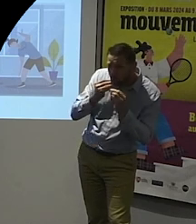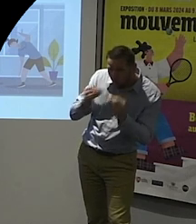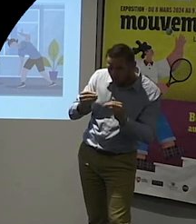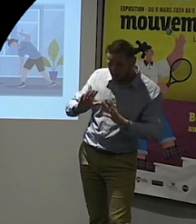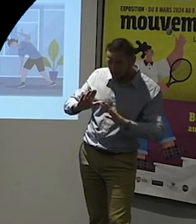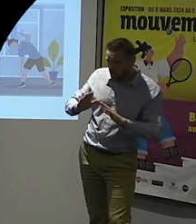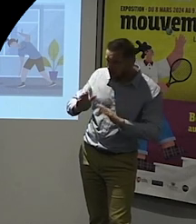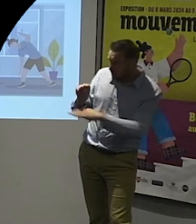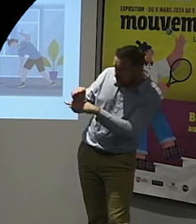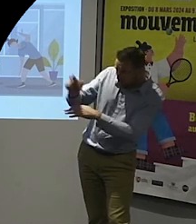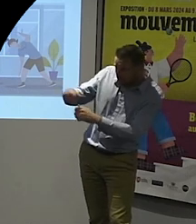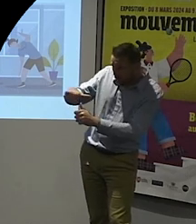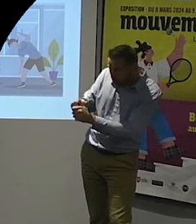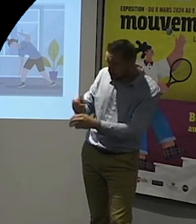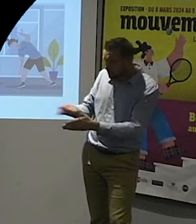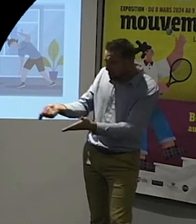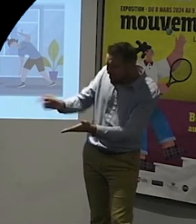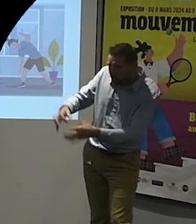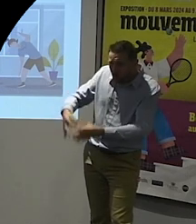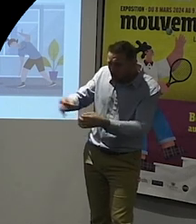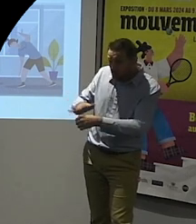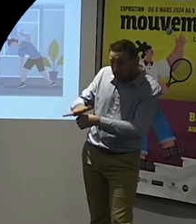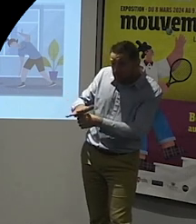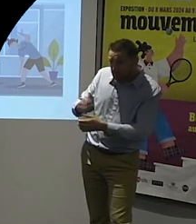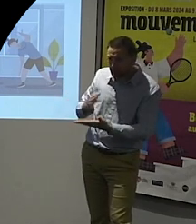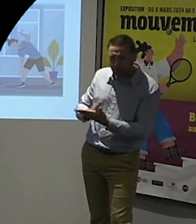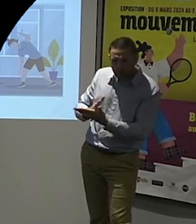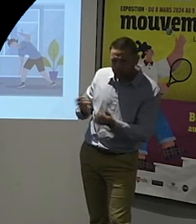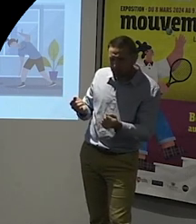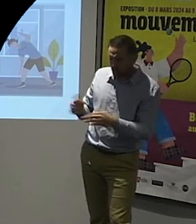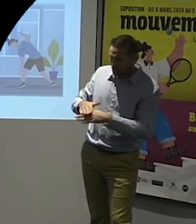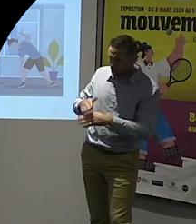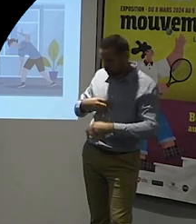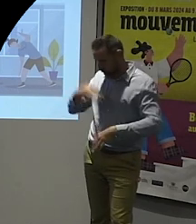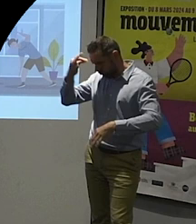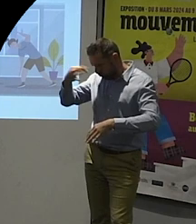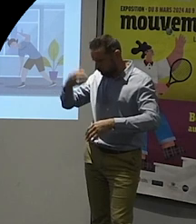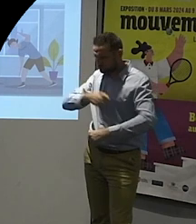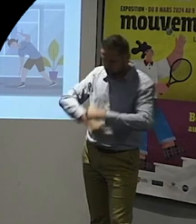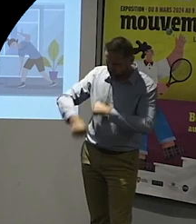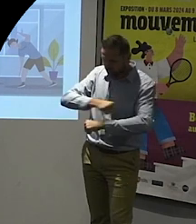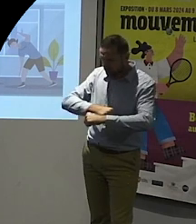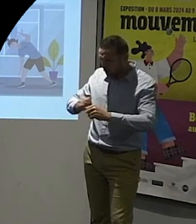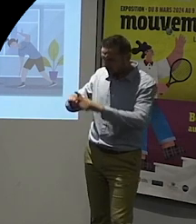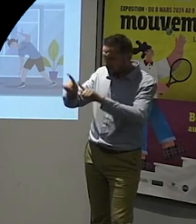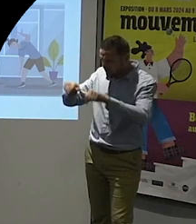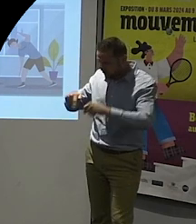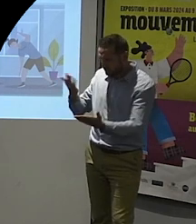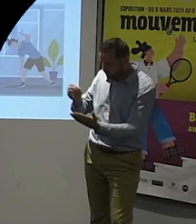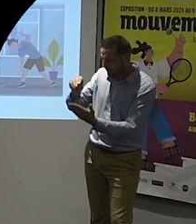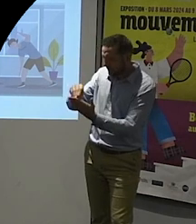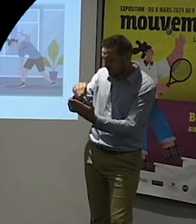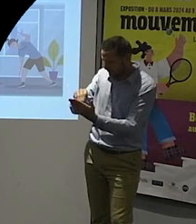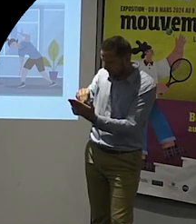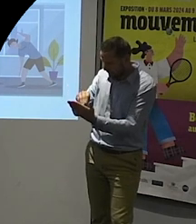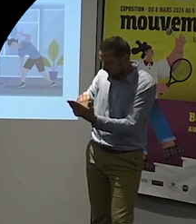coach, au sportif, si je n'en distribuais pas trop, pas assez, bon. Donc, je me suis prise en main et j'ai marqué dans les cases. Bon, ma foi, ça s'est bien passé.